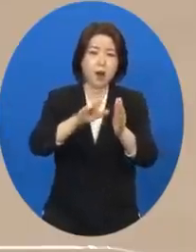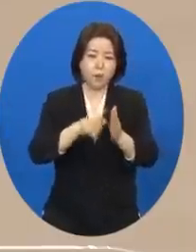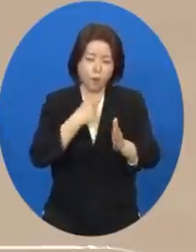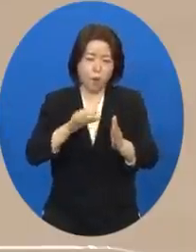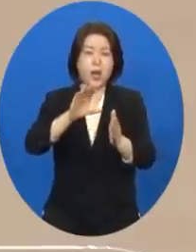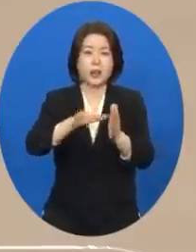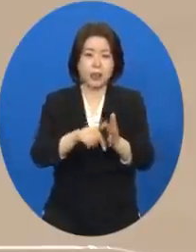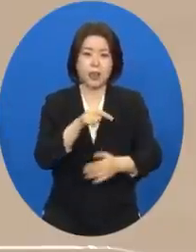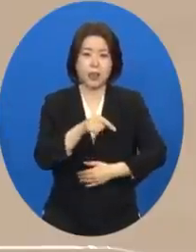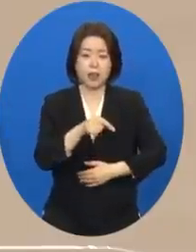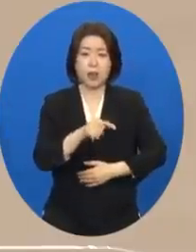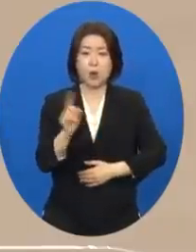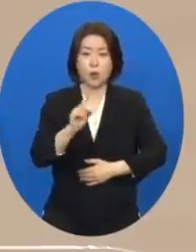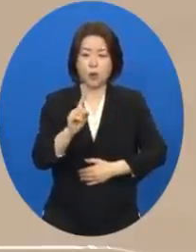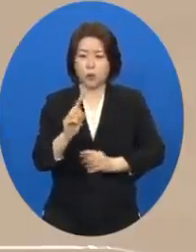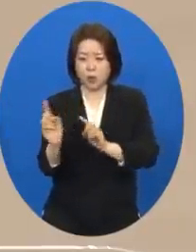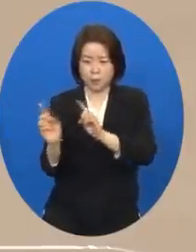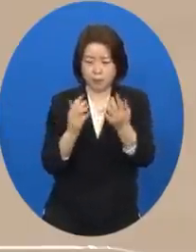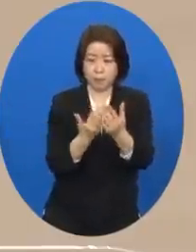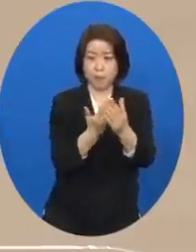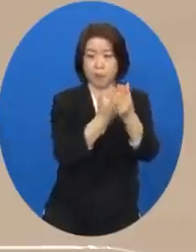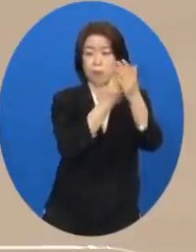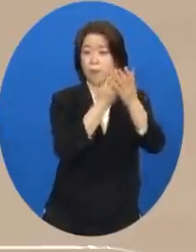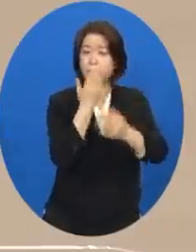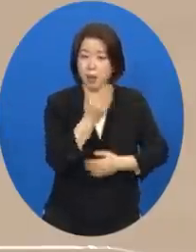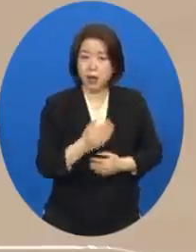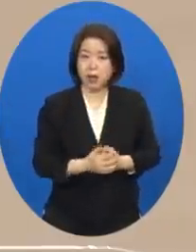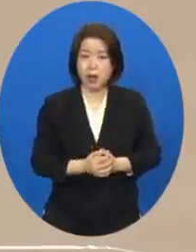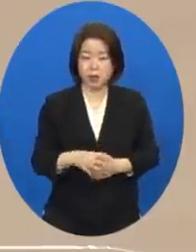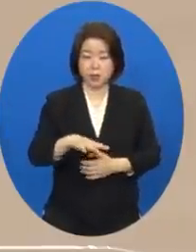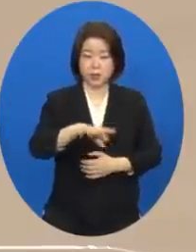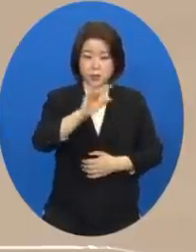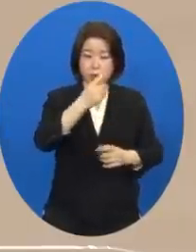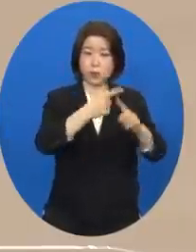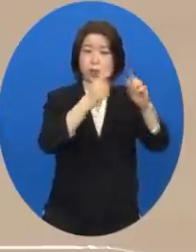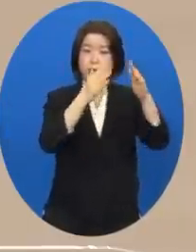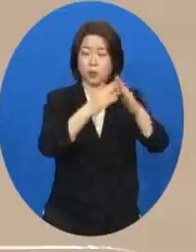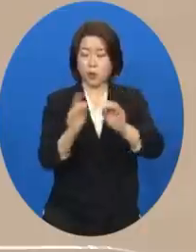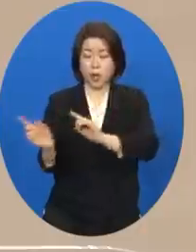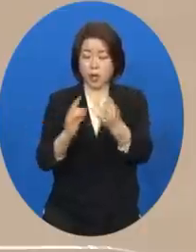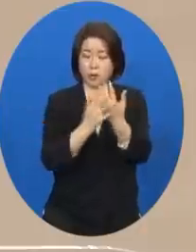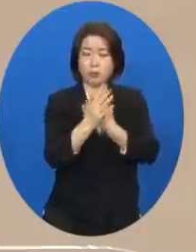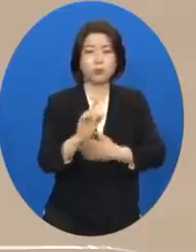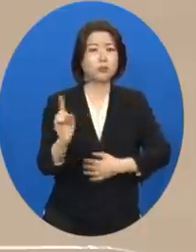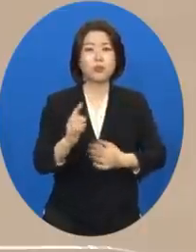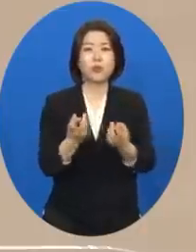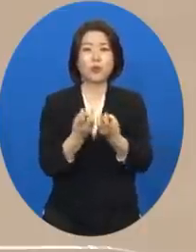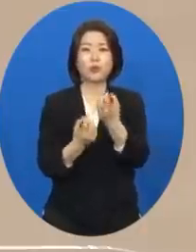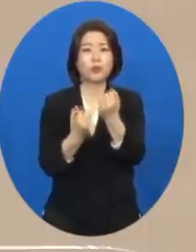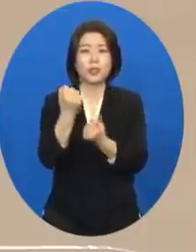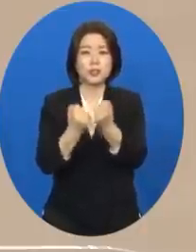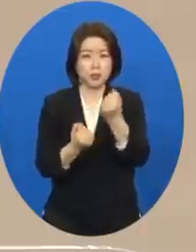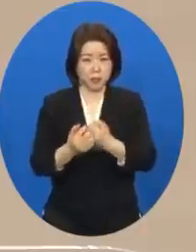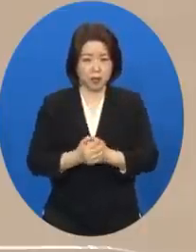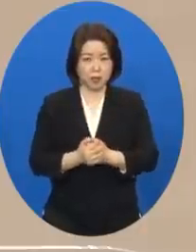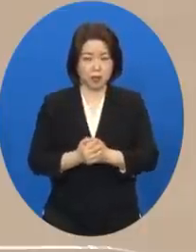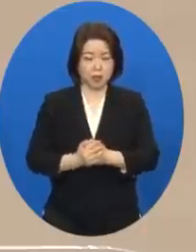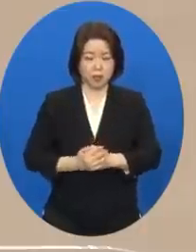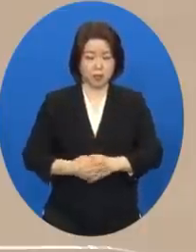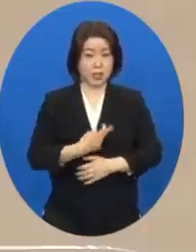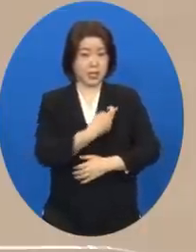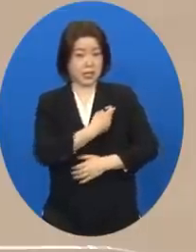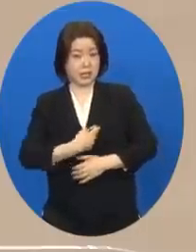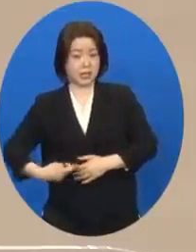어떻게 살아남을 수 있었겠어요 초대 교회 부흥을 뭐라고 설명할 수 있겠어요 사도 들의 순교